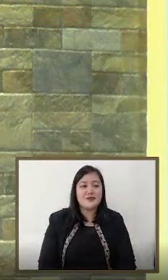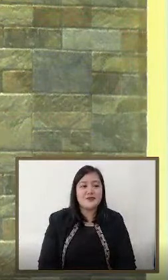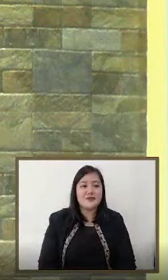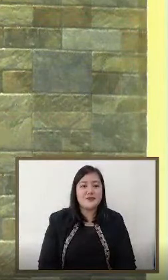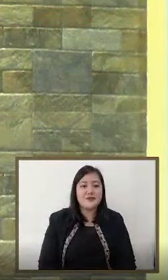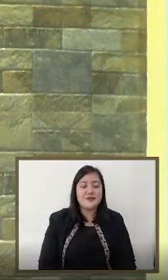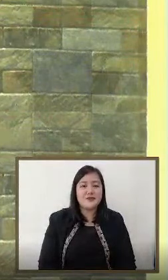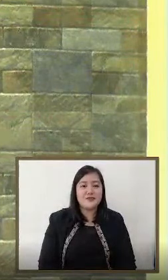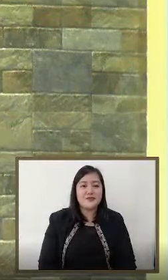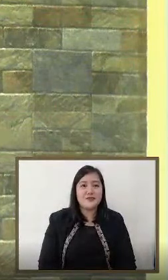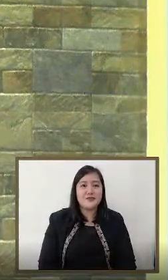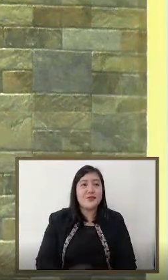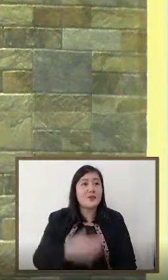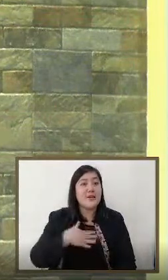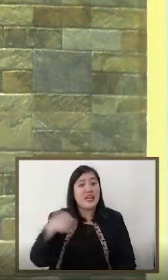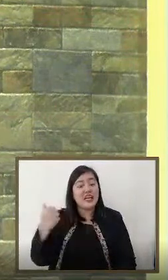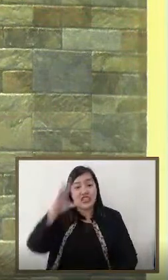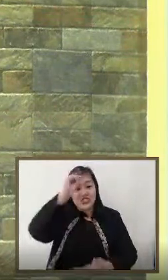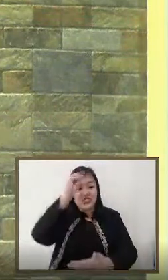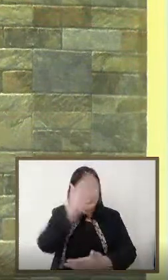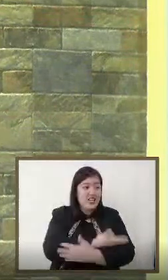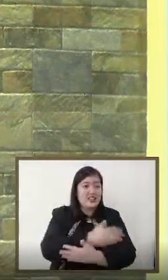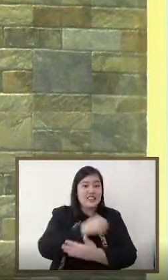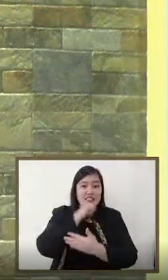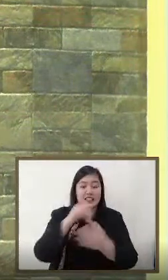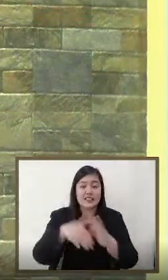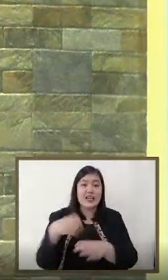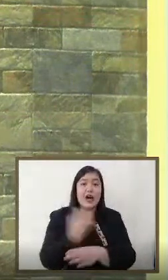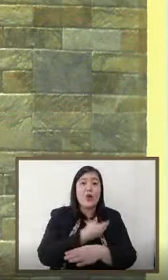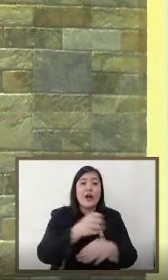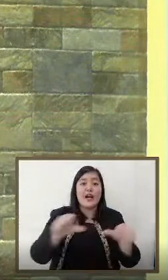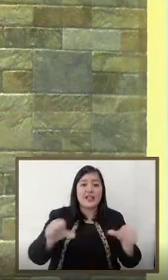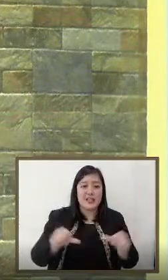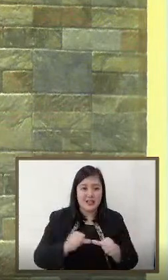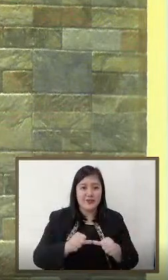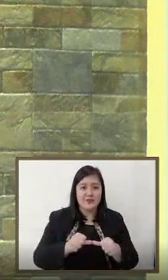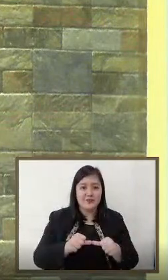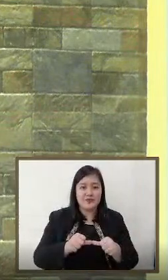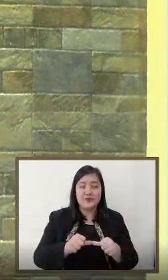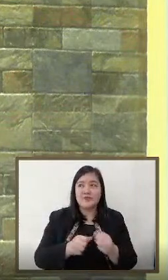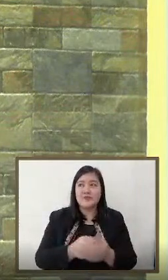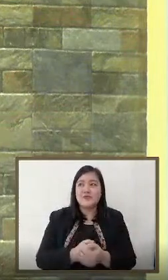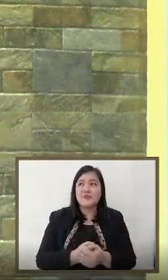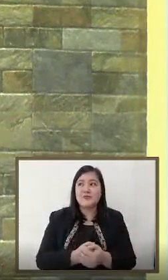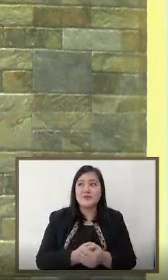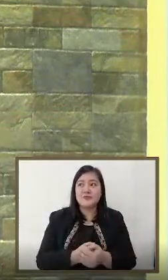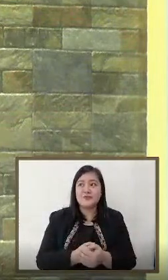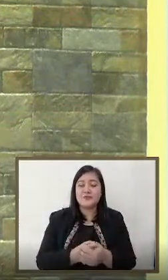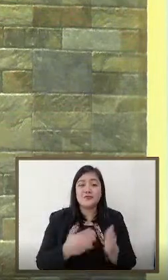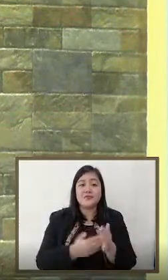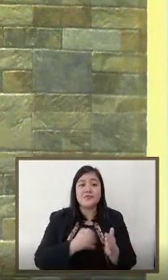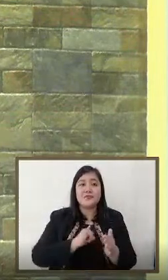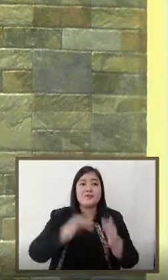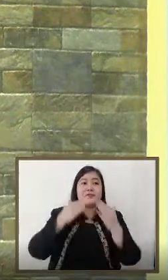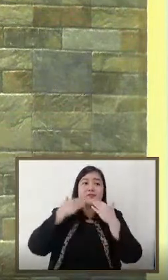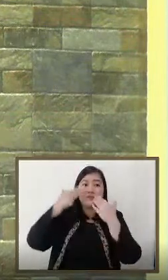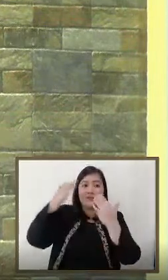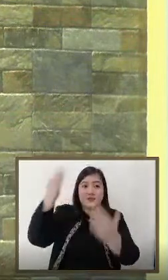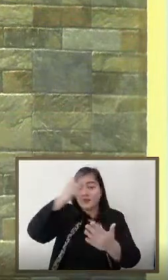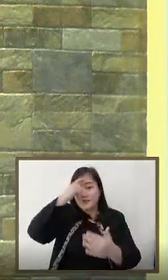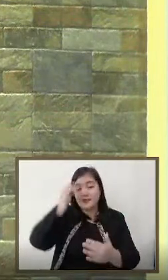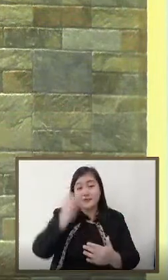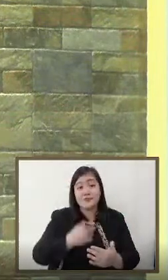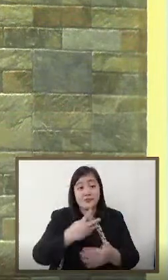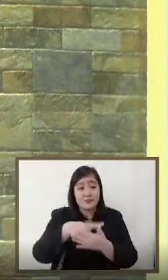namin. Ayan, pero soul winning sa Southeast po talaga yun eh, sumasama. And yun po, nagpapasalamat ako dahil naging part ako ng